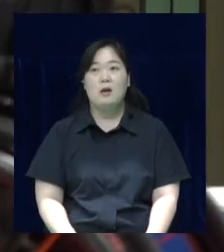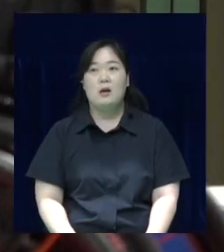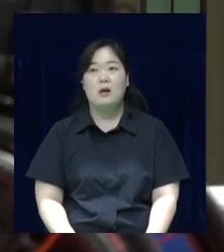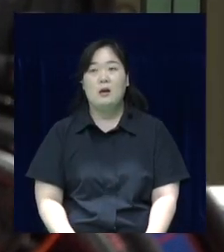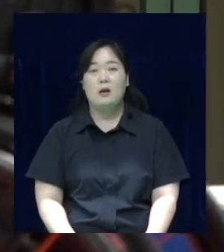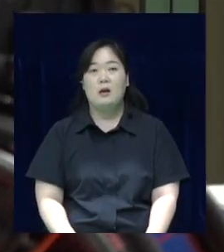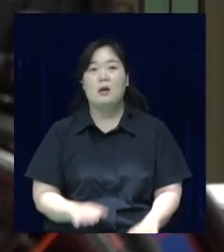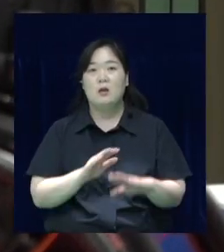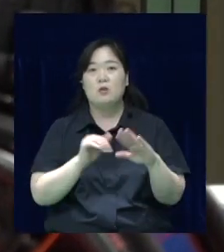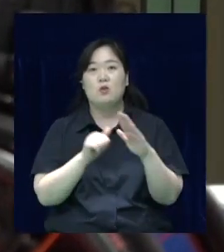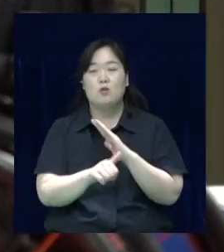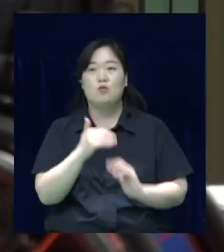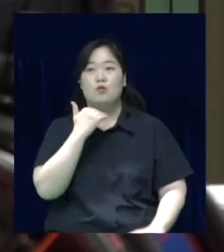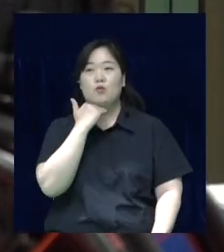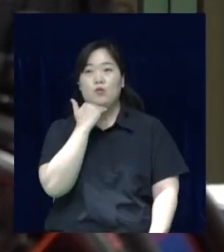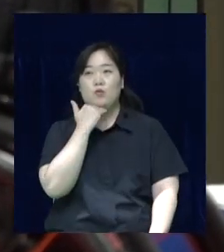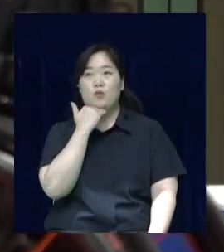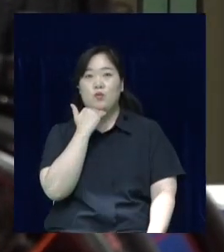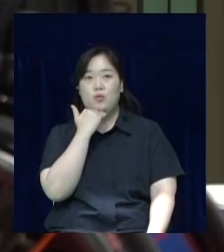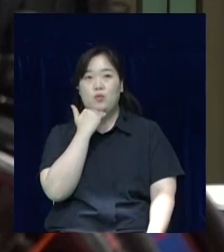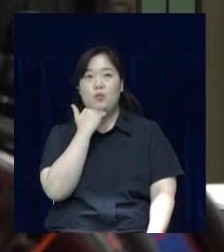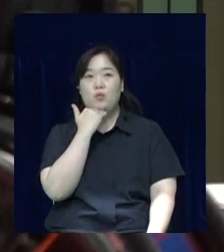선수가 대기를 하고 있는 현재 상황이고요.